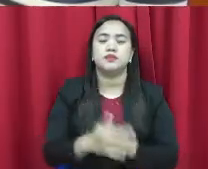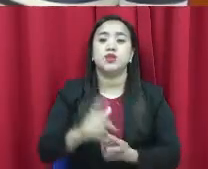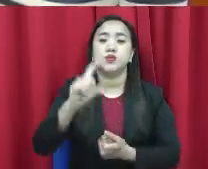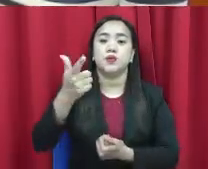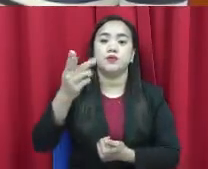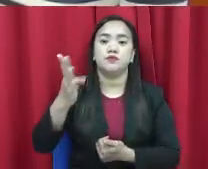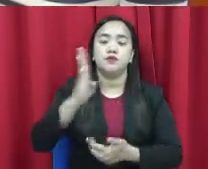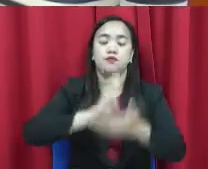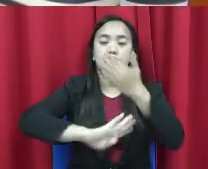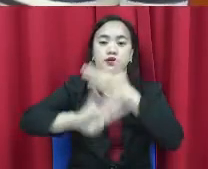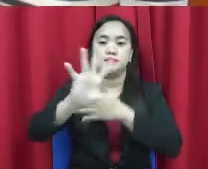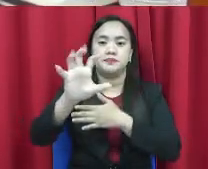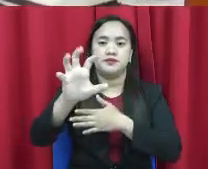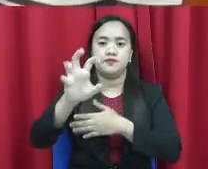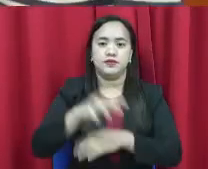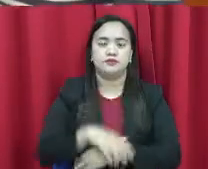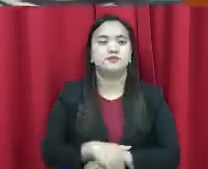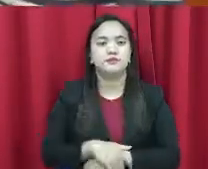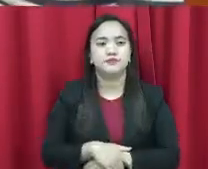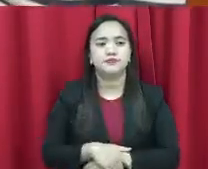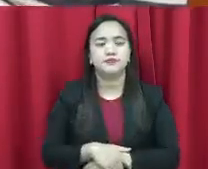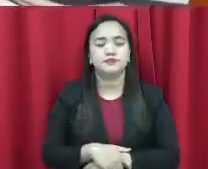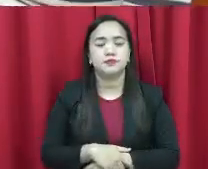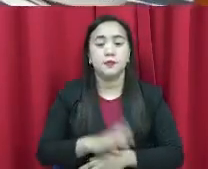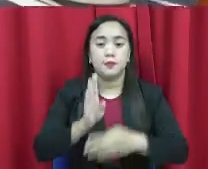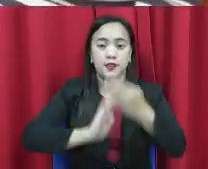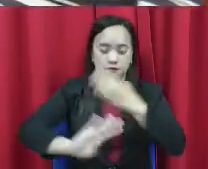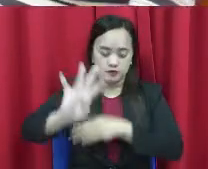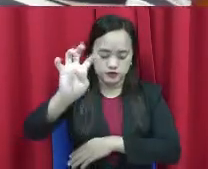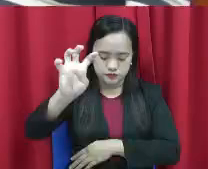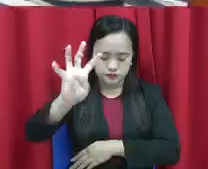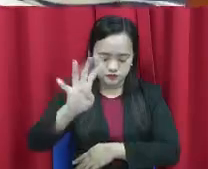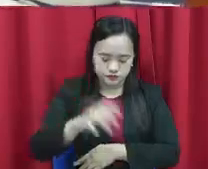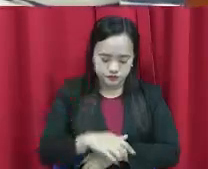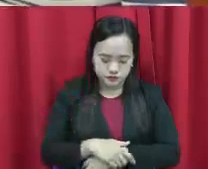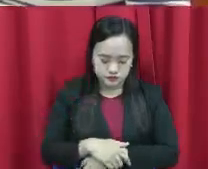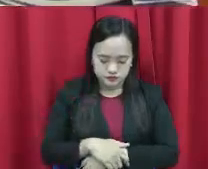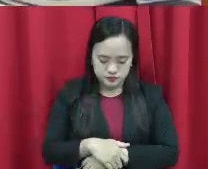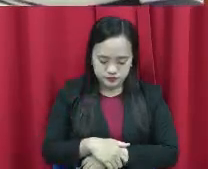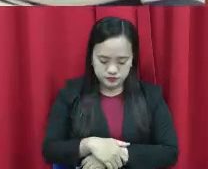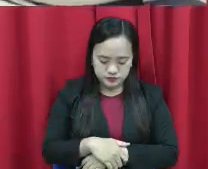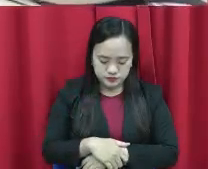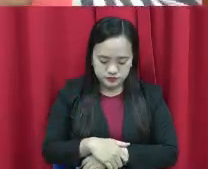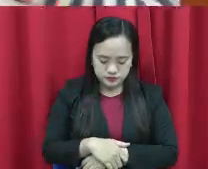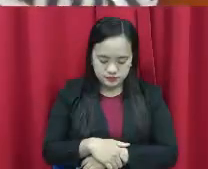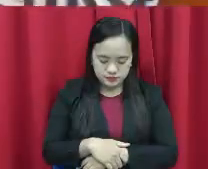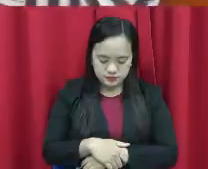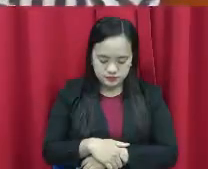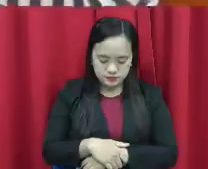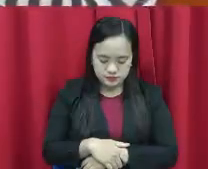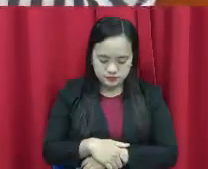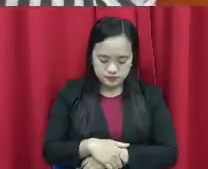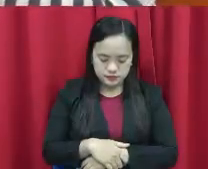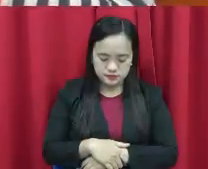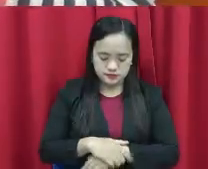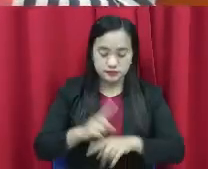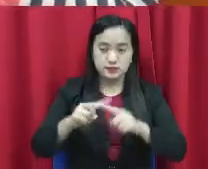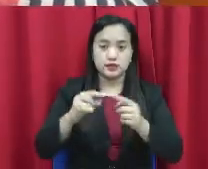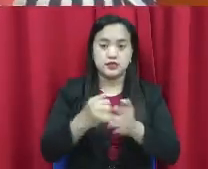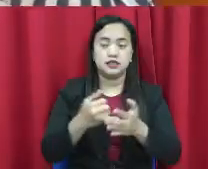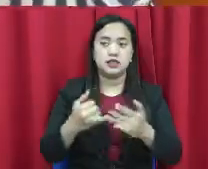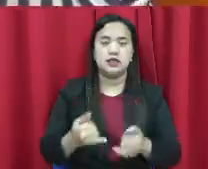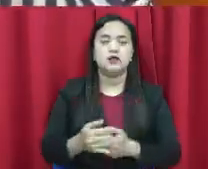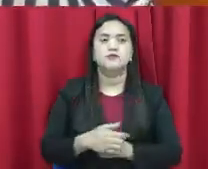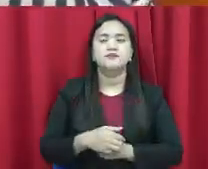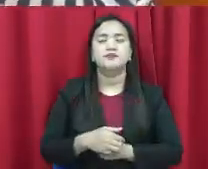ating mahal na Pastor dito po sa verse number 14 and 15 nasbi diyan now therefore Fear